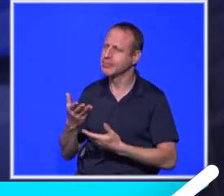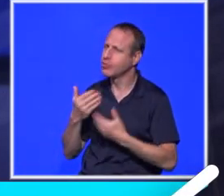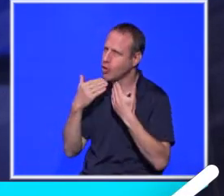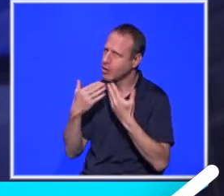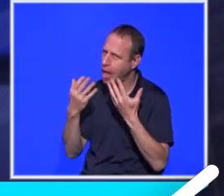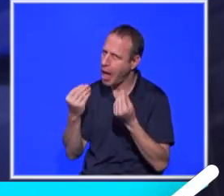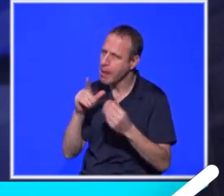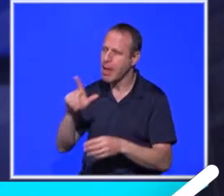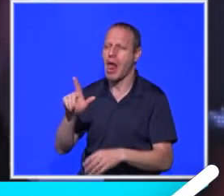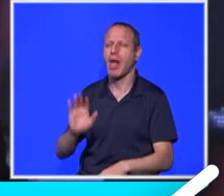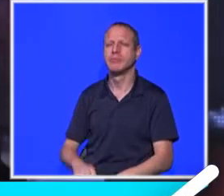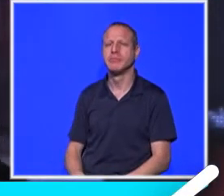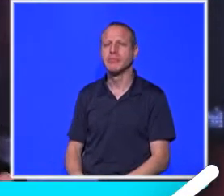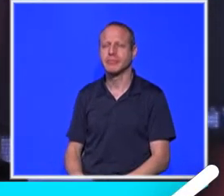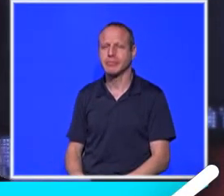תודה רבה לך